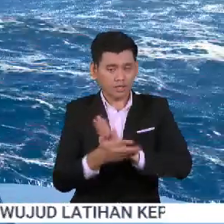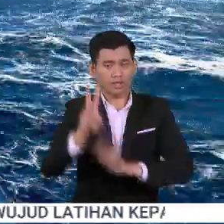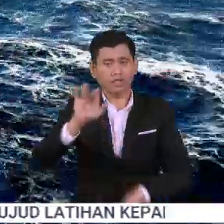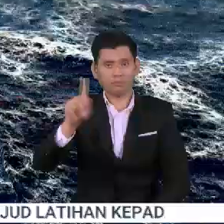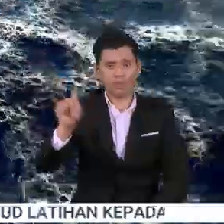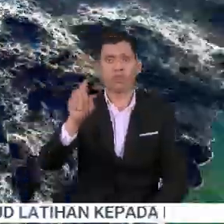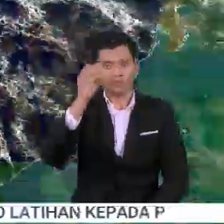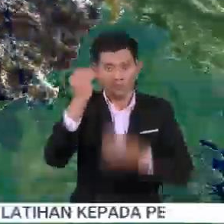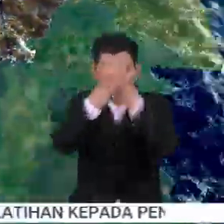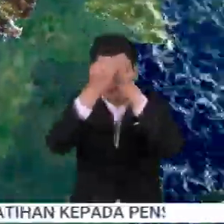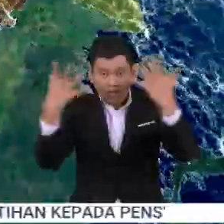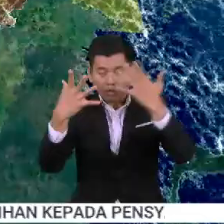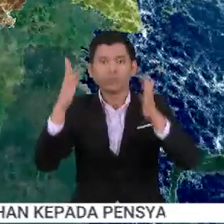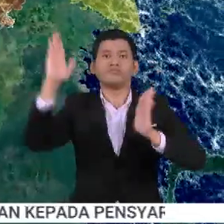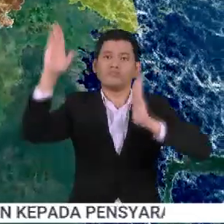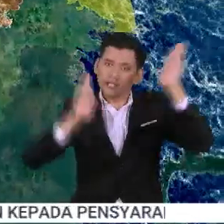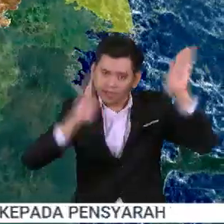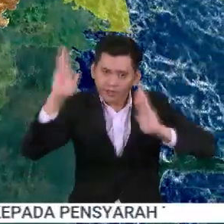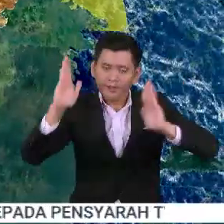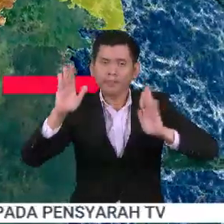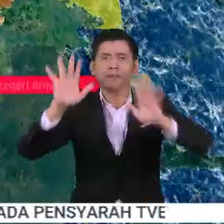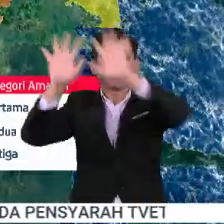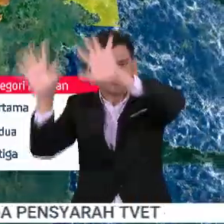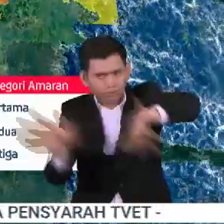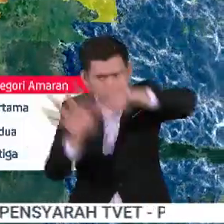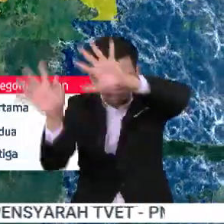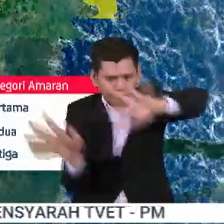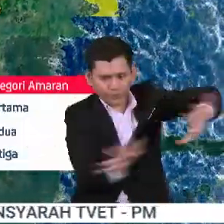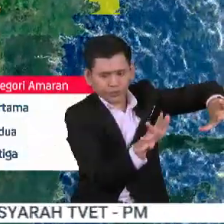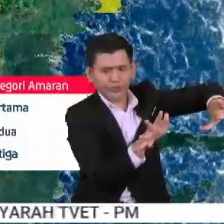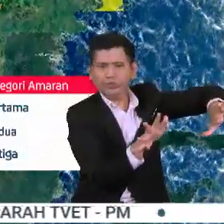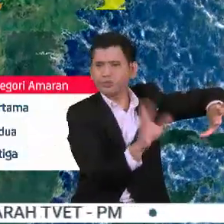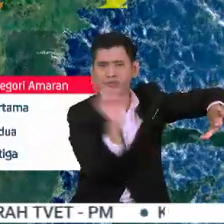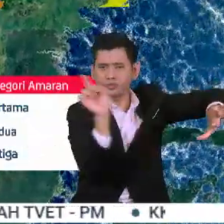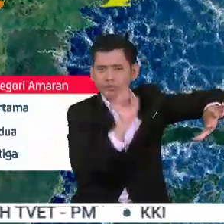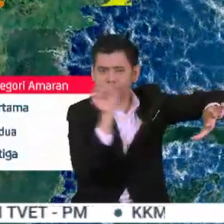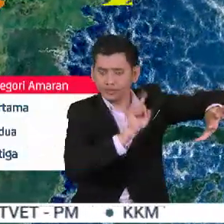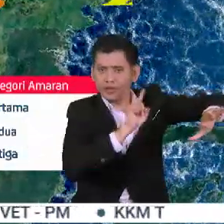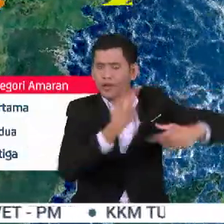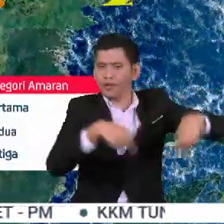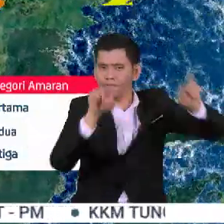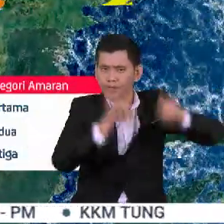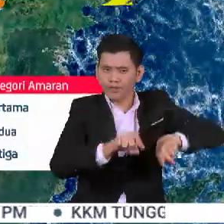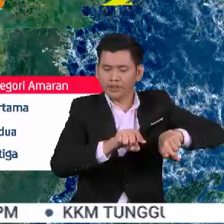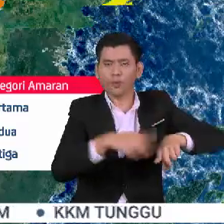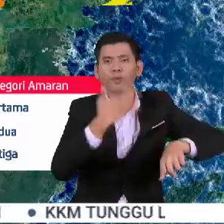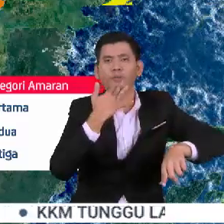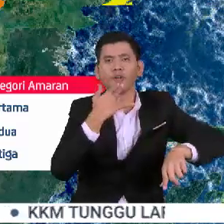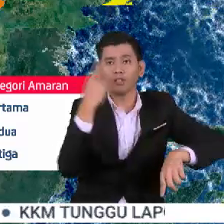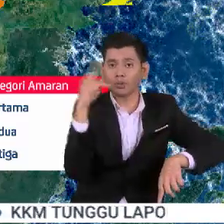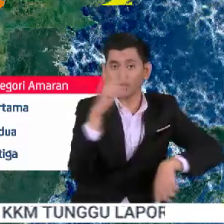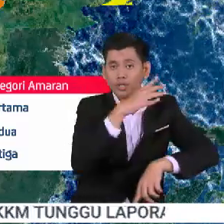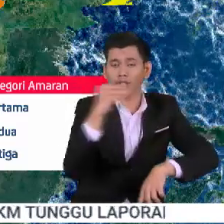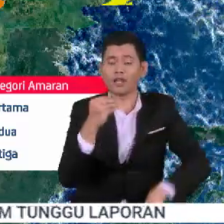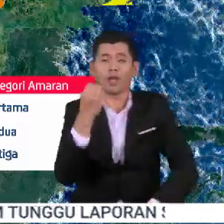amaran angin kencang dan laut gelora kategori pertama dan kedua di kawasan perairan yang ditandakan dengan warna kuning dan juga